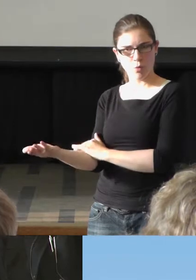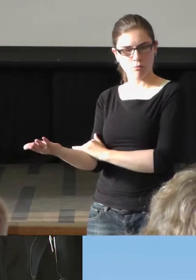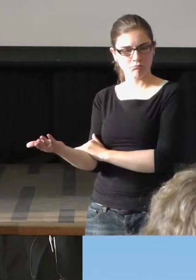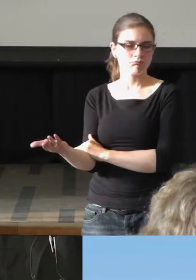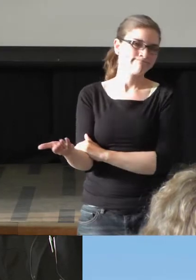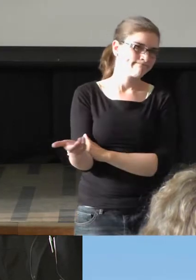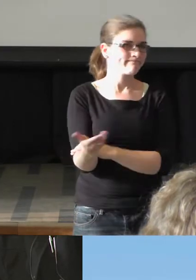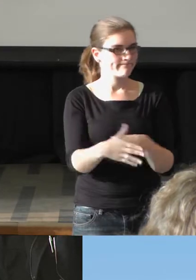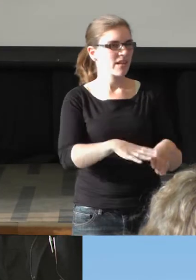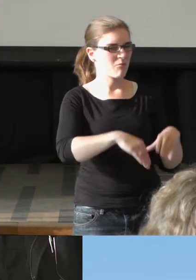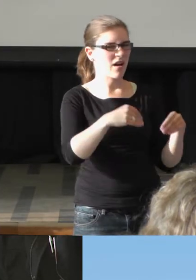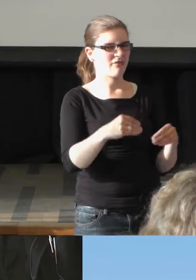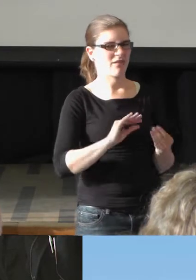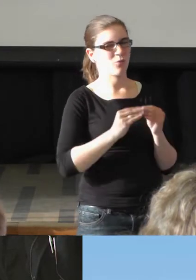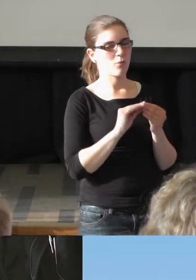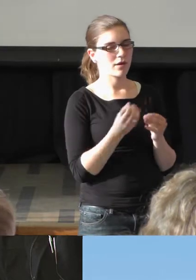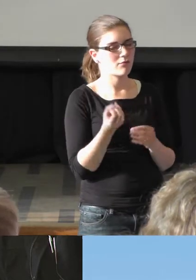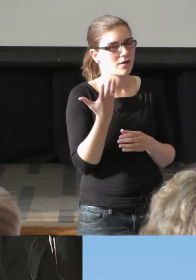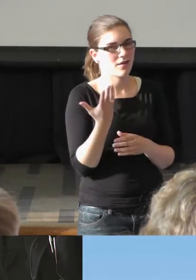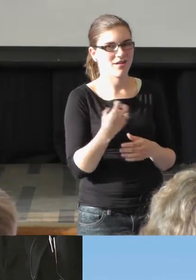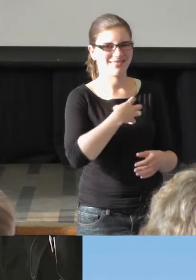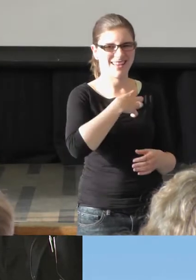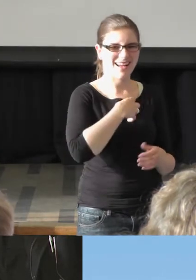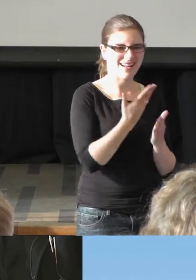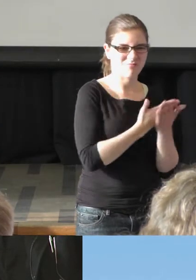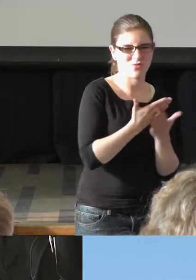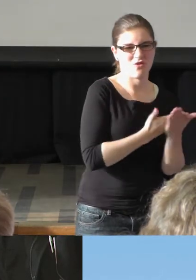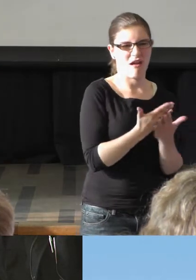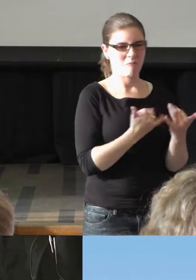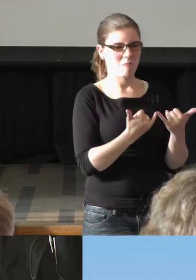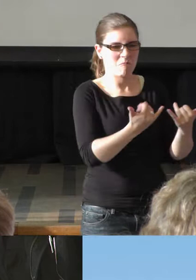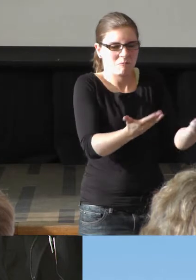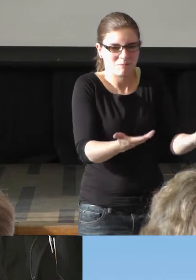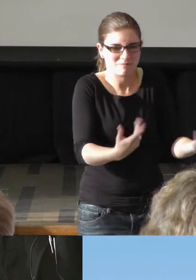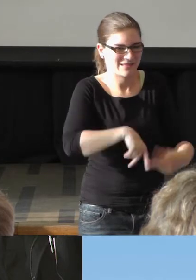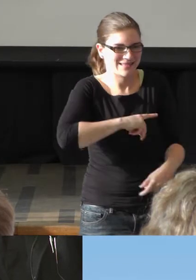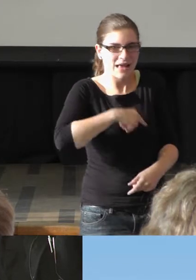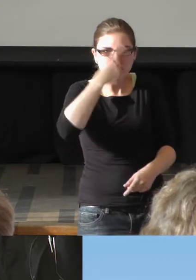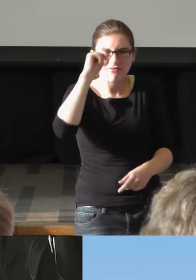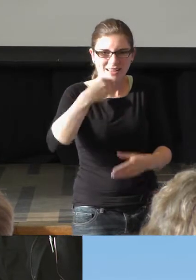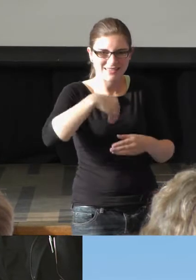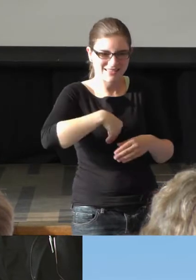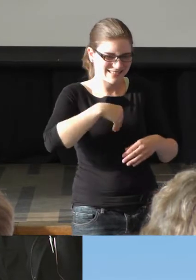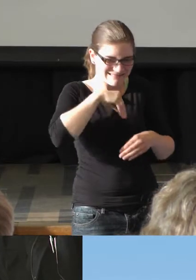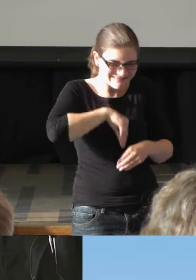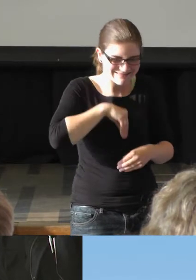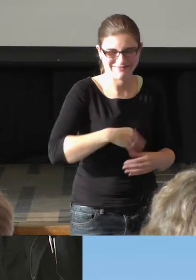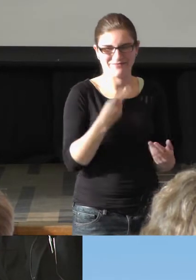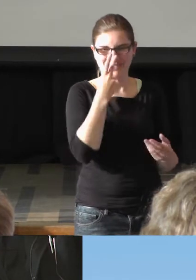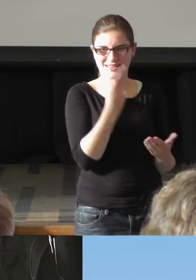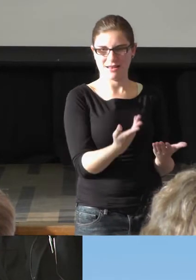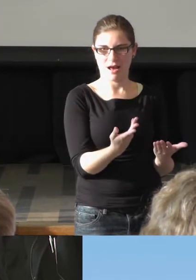Gut, am Anfang war es natürlich ein bisschen problematisch, eine Krankheit zu beschreiben, von der man selber nicht weiß, wo es herkommt. Das ist eine idiopathische